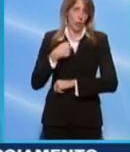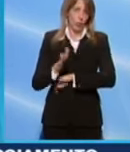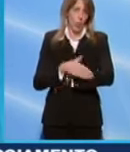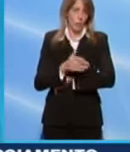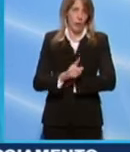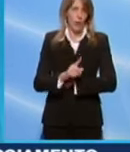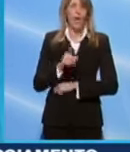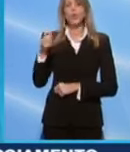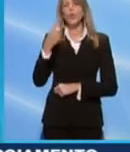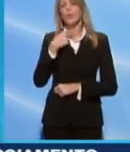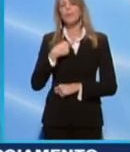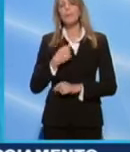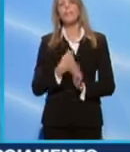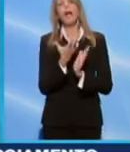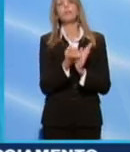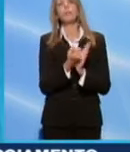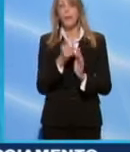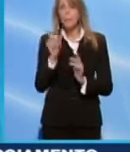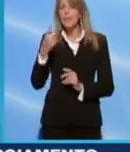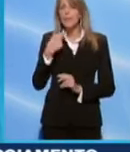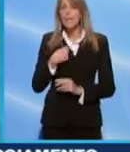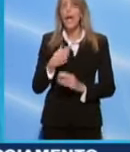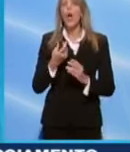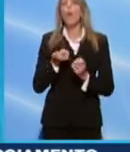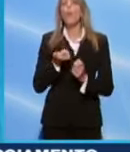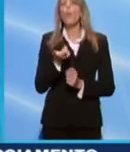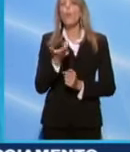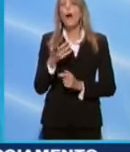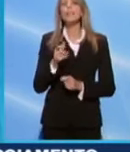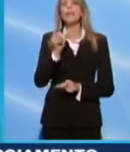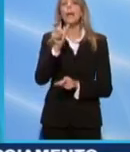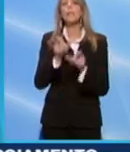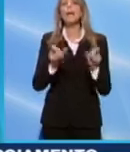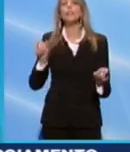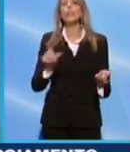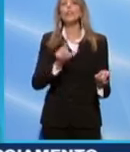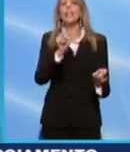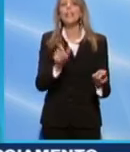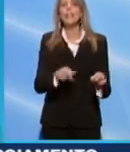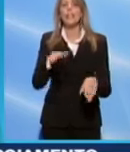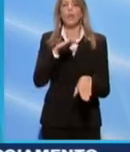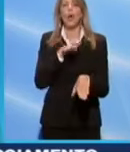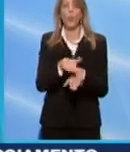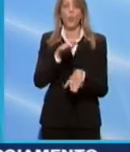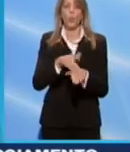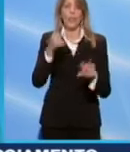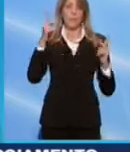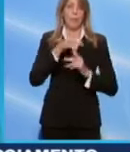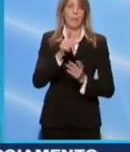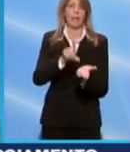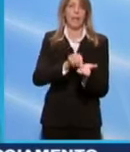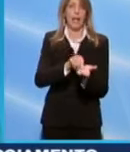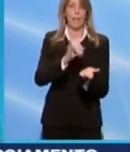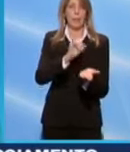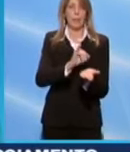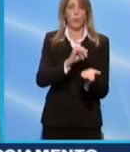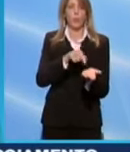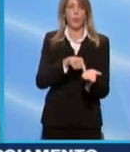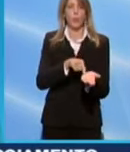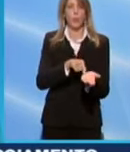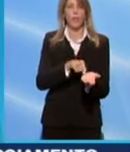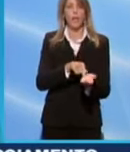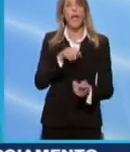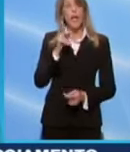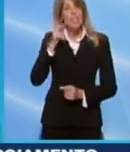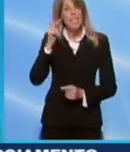esattamente quanti italiani la stanno usando, perché ad una cosa doveva servire l'app Immuni, doveva servire semplicemente